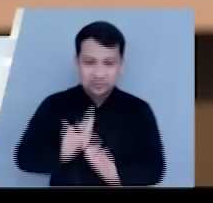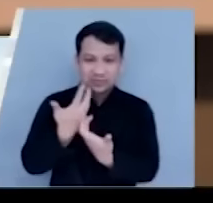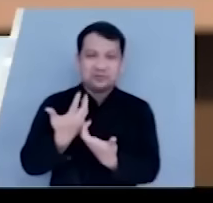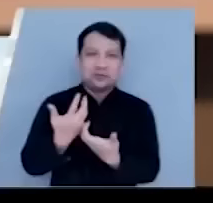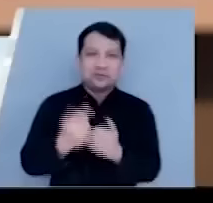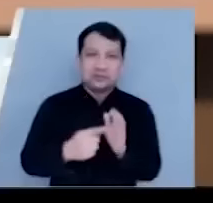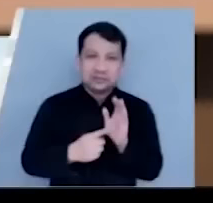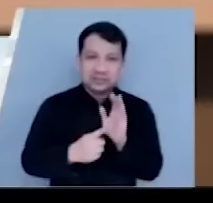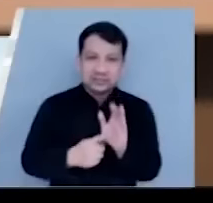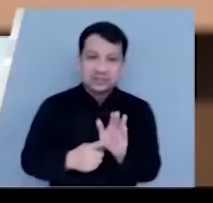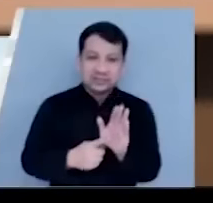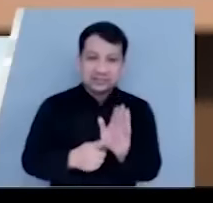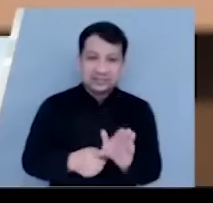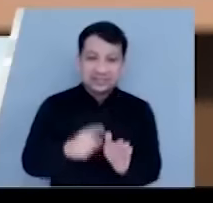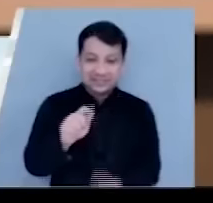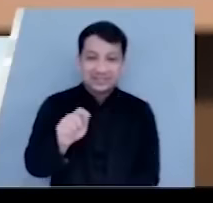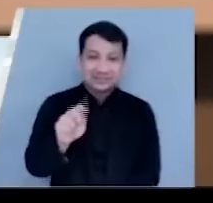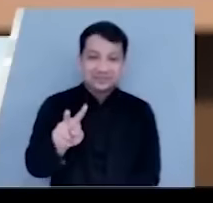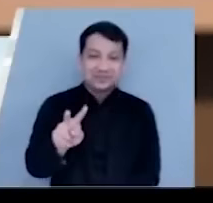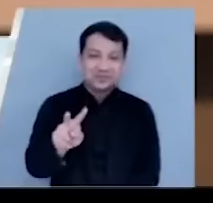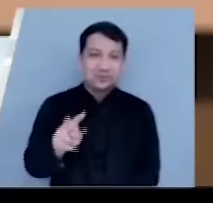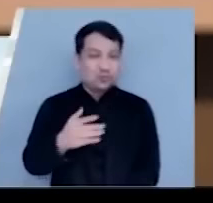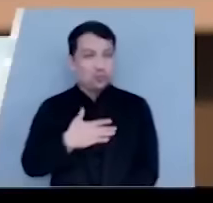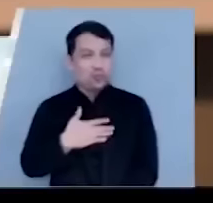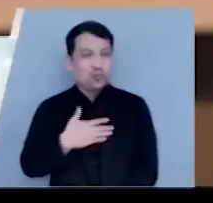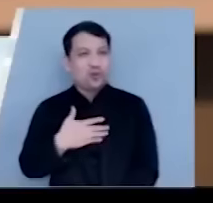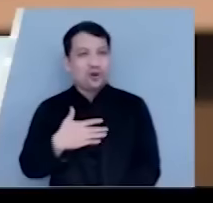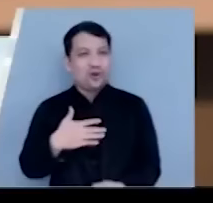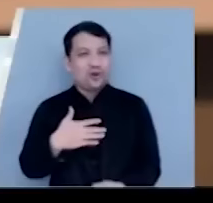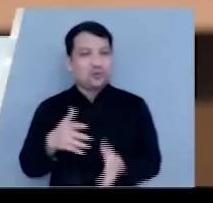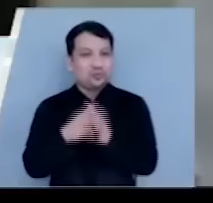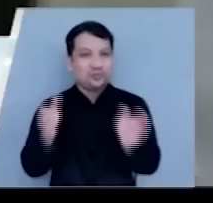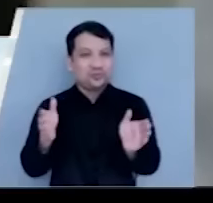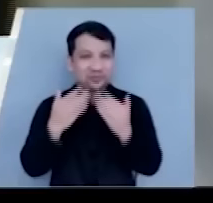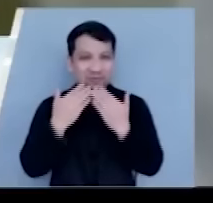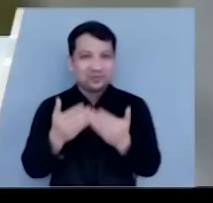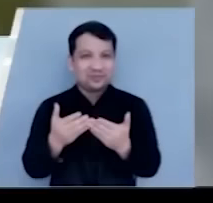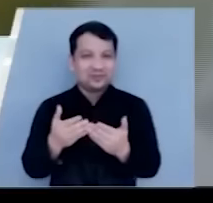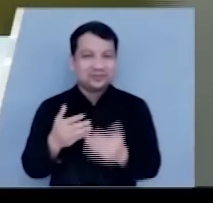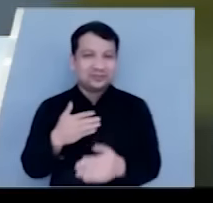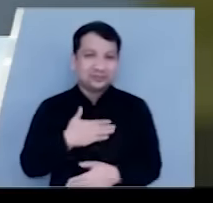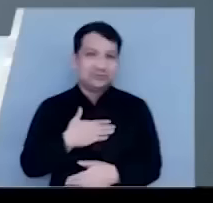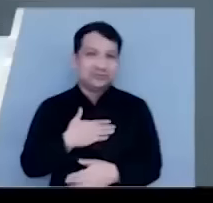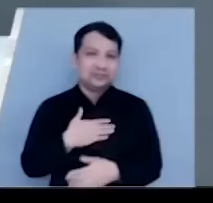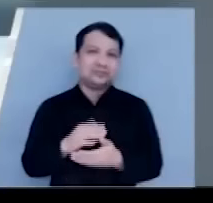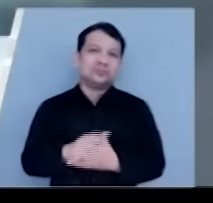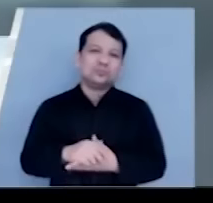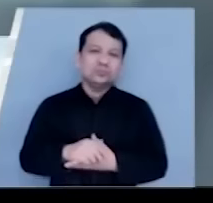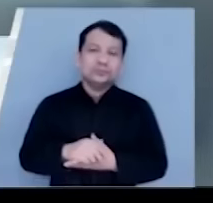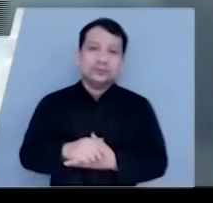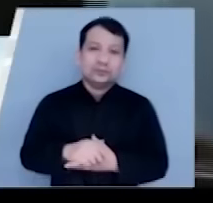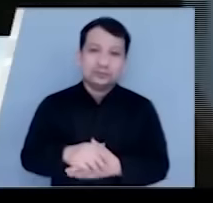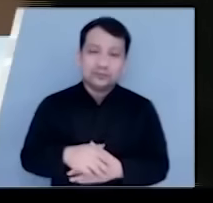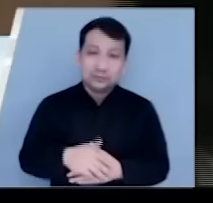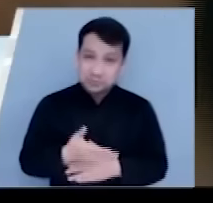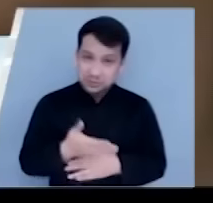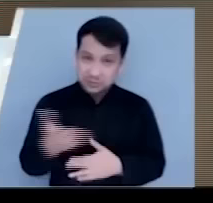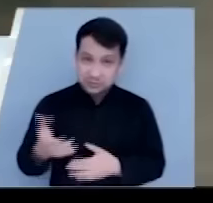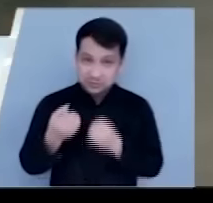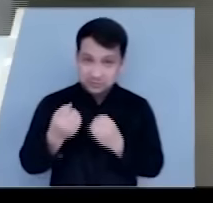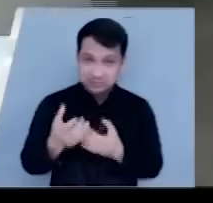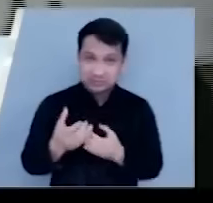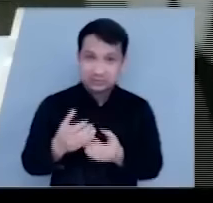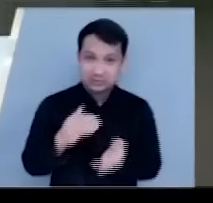po sa akin. So, ayun, syempre, sobrang grateful ko po. Ang laking bagay po nun. At sa sobrang daming affected kay Doc